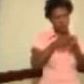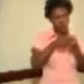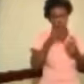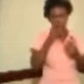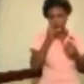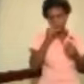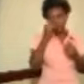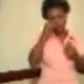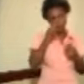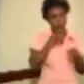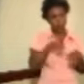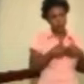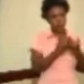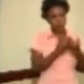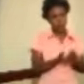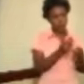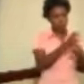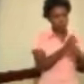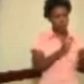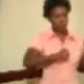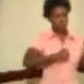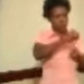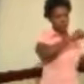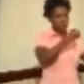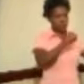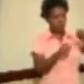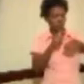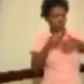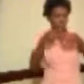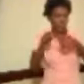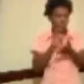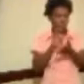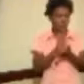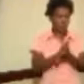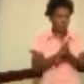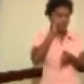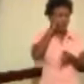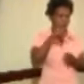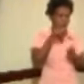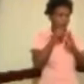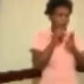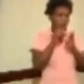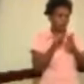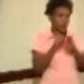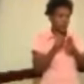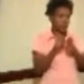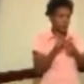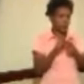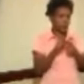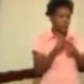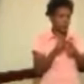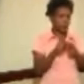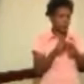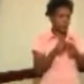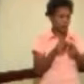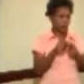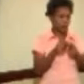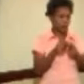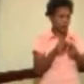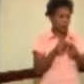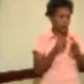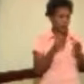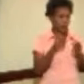de uniforme. Dans un premier temps, nous-mêmes nous identifiés près de on a parlé de